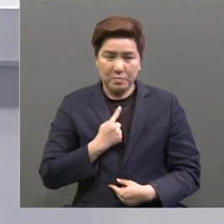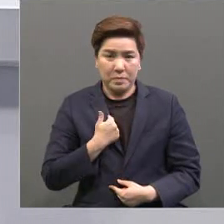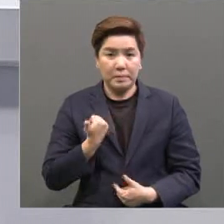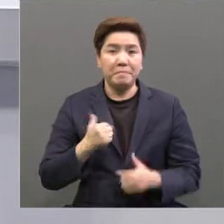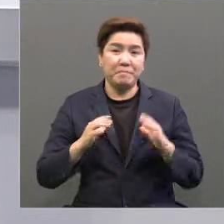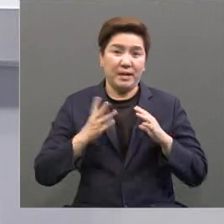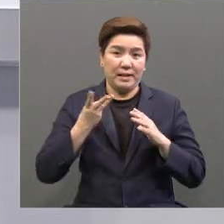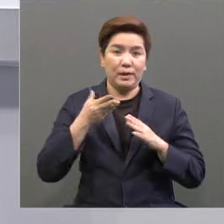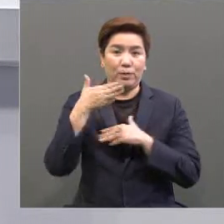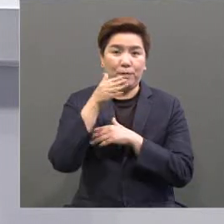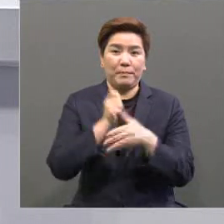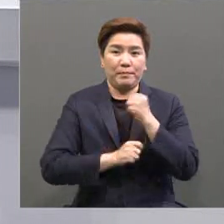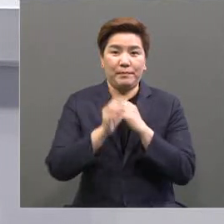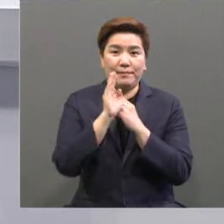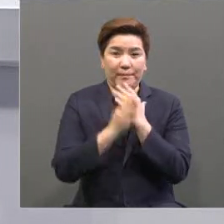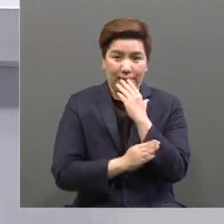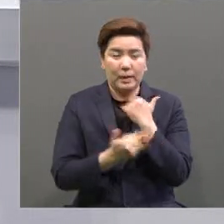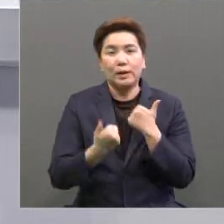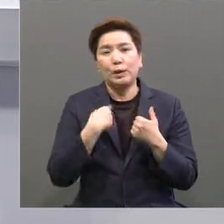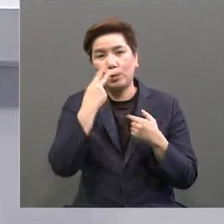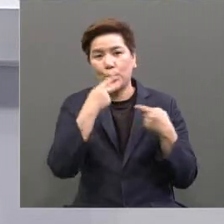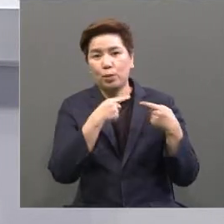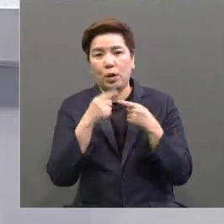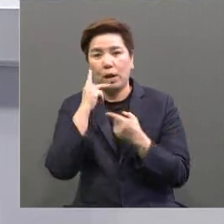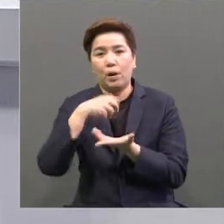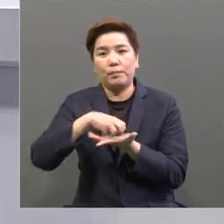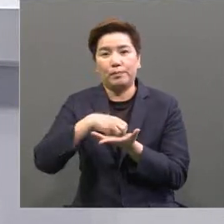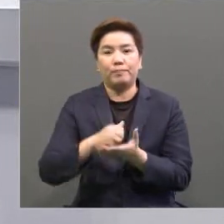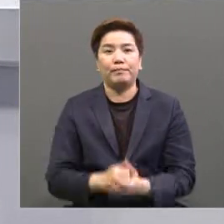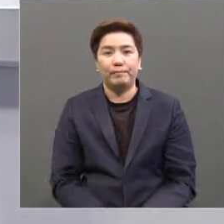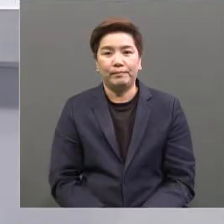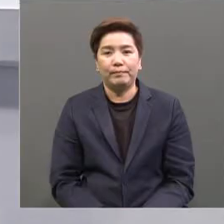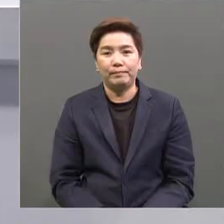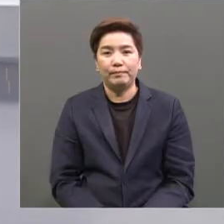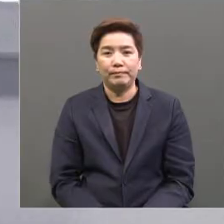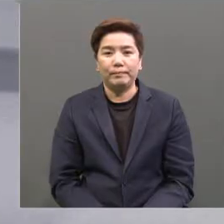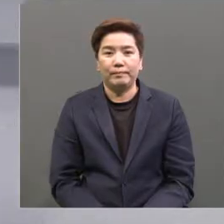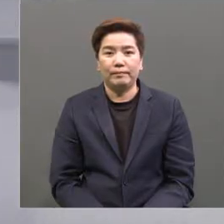เราพักกันสักครู่ก่อนเพื่อเตรียมตัวเคารพทรงชนะครับแล้วเดี๋ยวช่วงหน้ากลับมาลุยการเมืองกัน